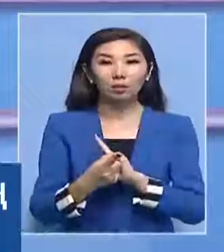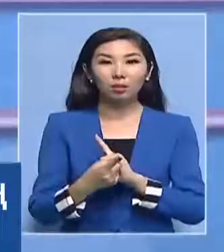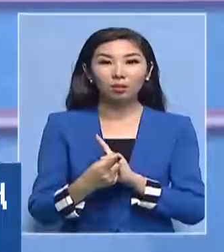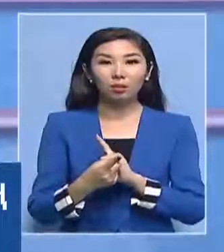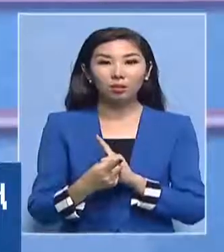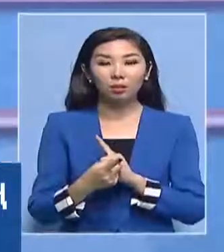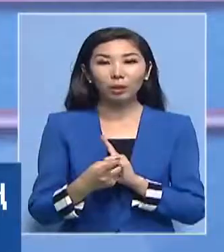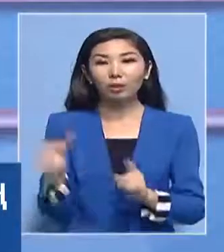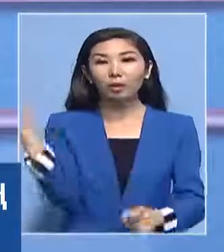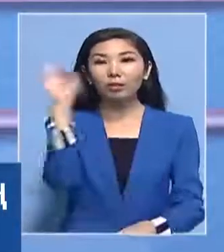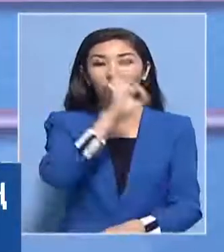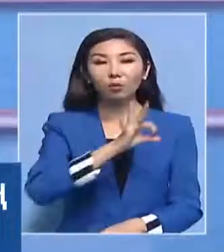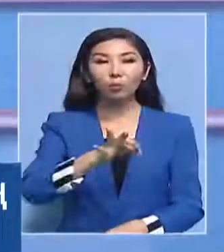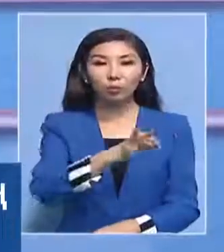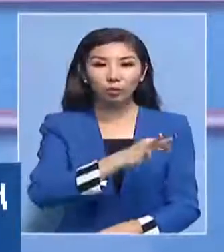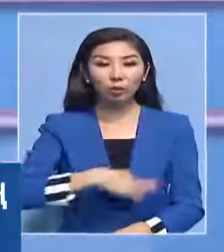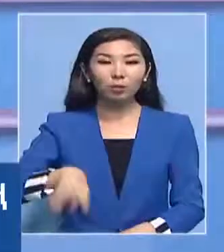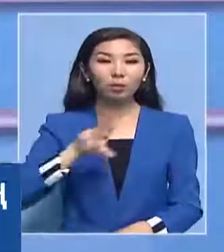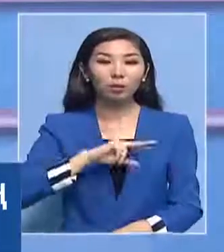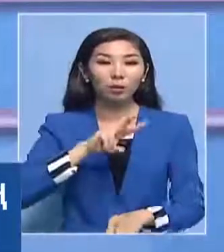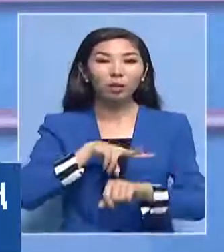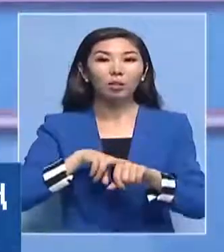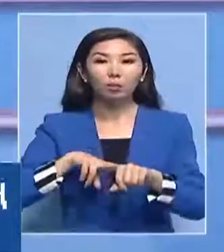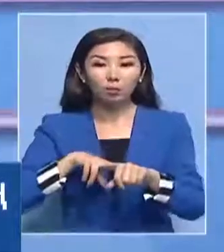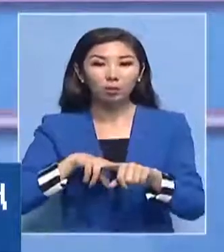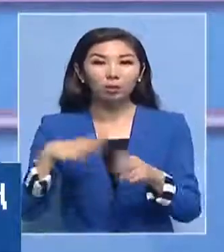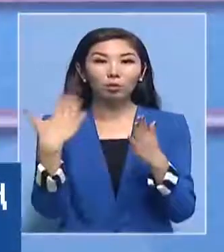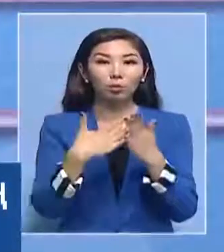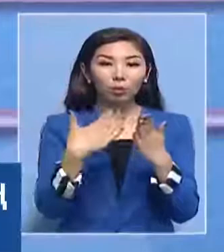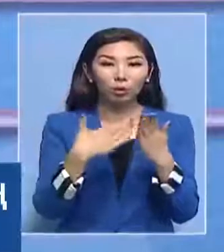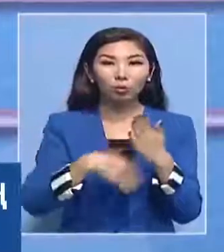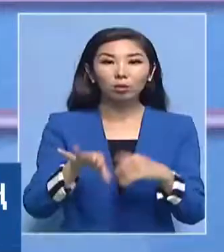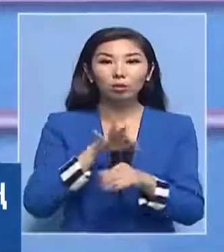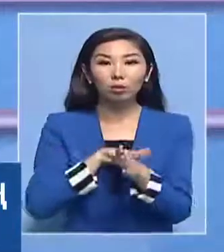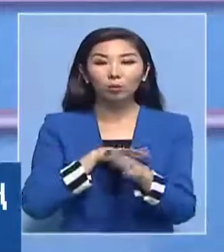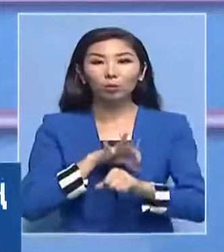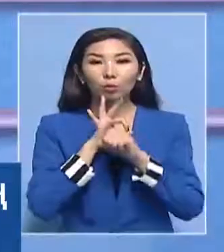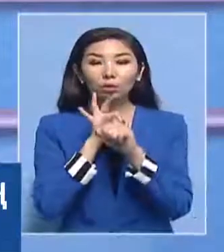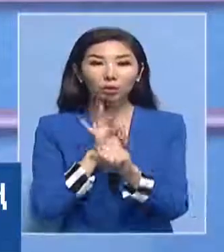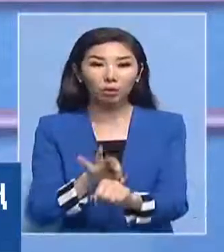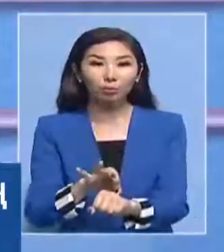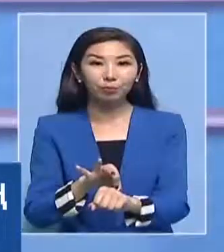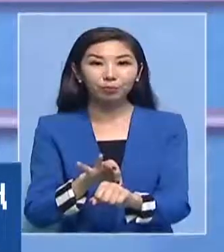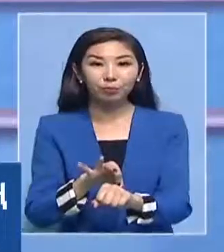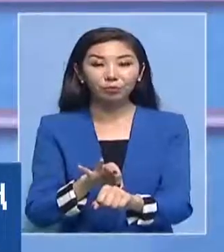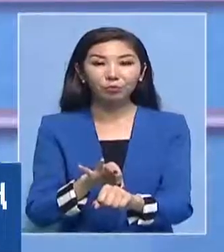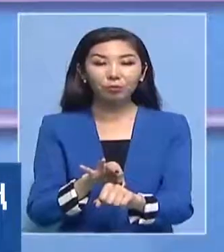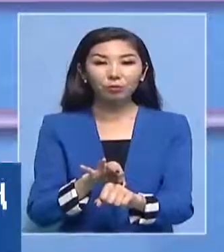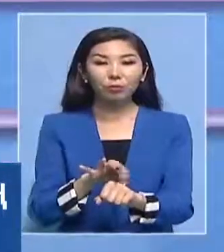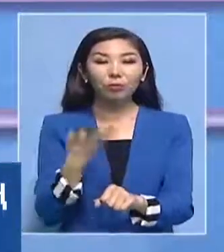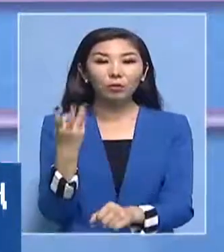жаңағы Батыс Қазақстан облыстық еңбек инспекциясында мониторингтан өткізіп, сол негізінде жаңағы